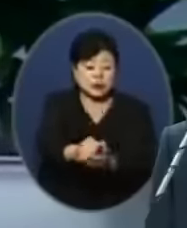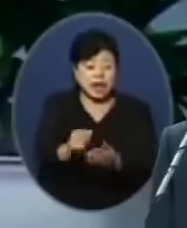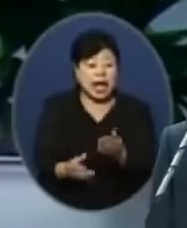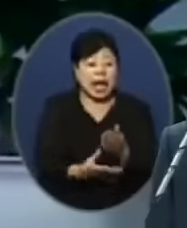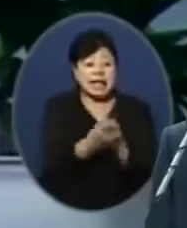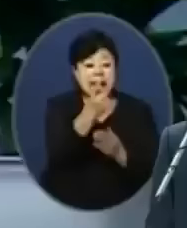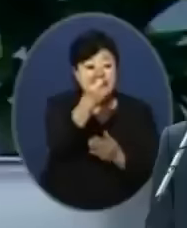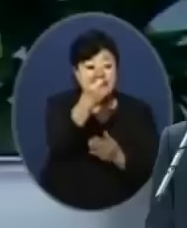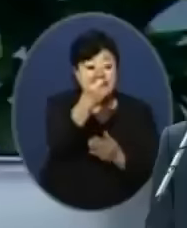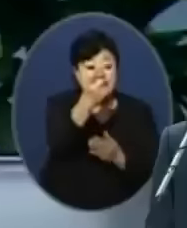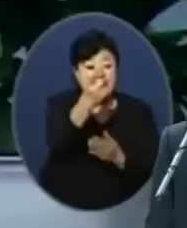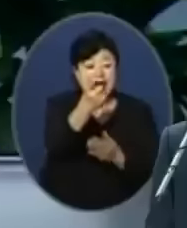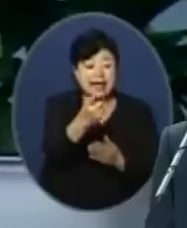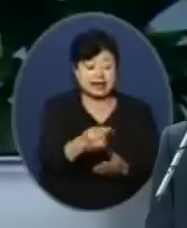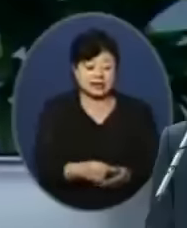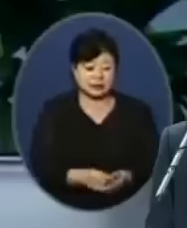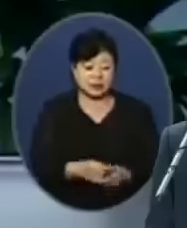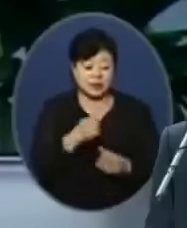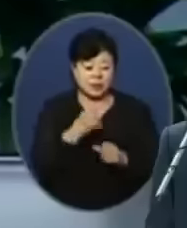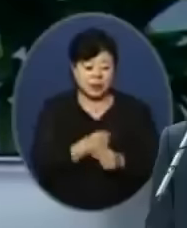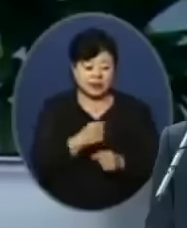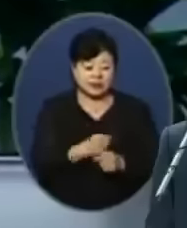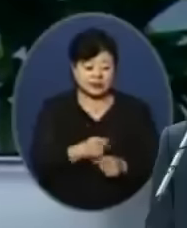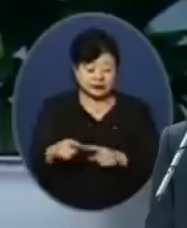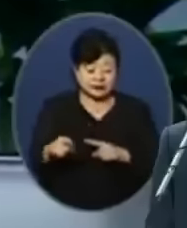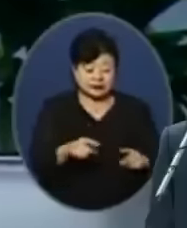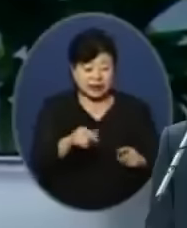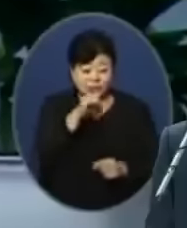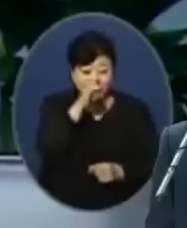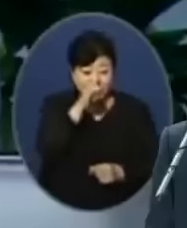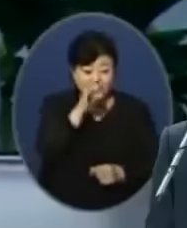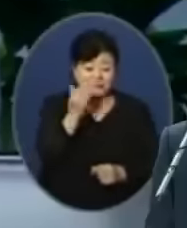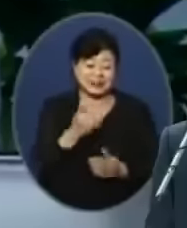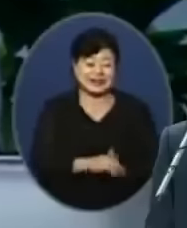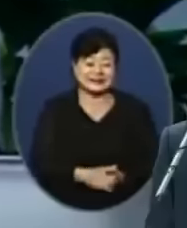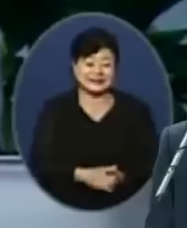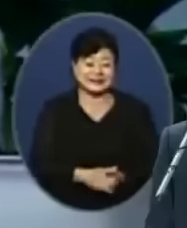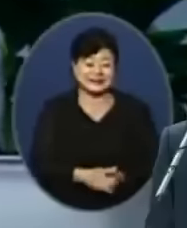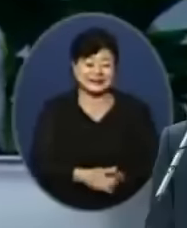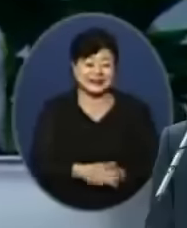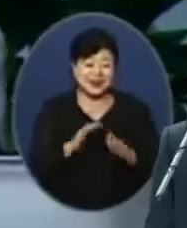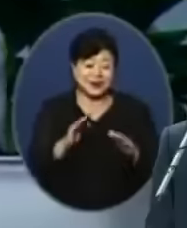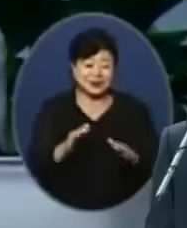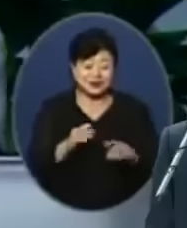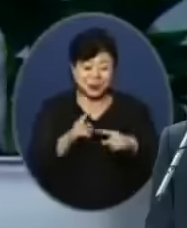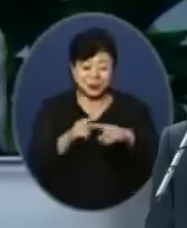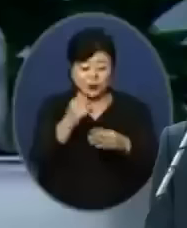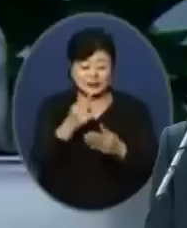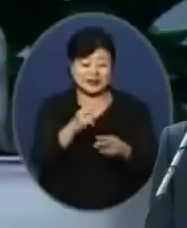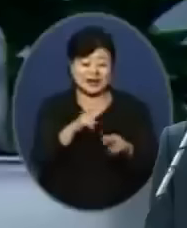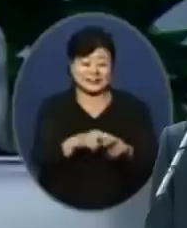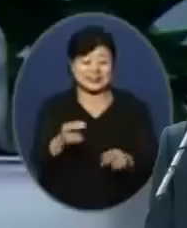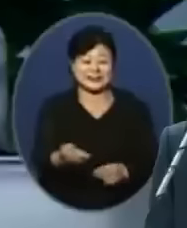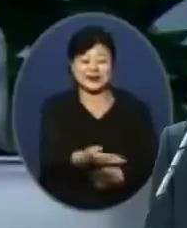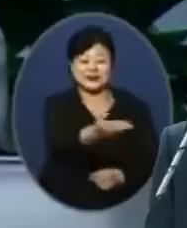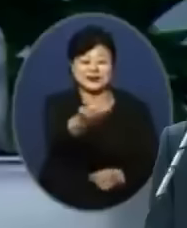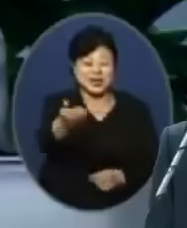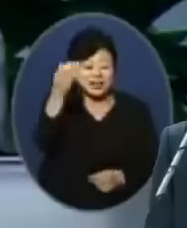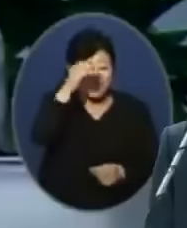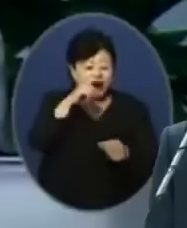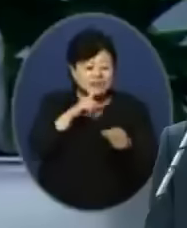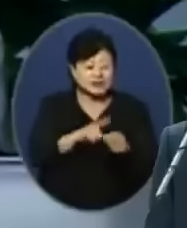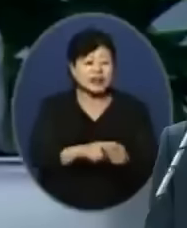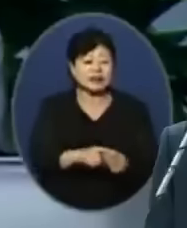하나로 따라오도록 만들어서 신령한 생활을 하게 되는 것입니다. 오늘 교회에 와서 앉아있는 여러분은